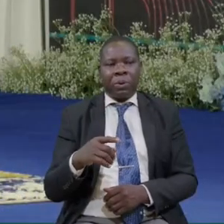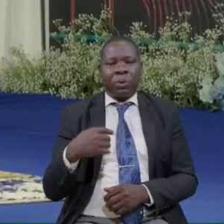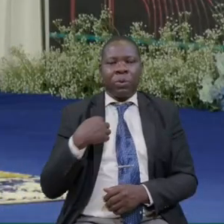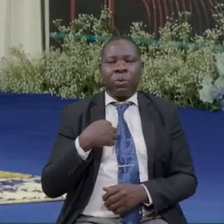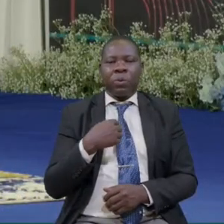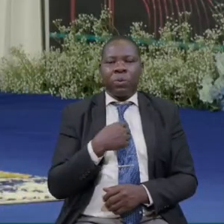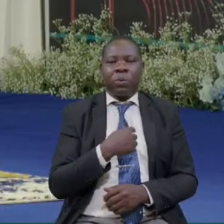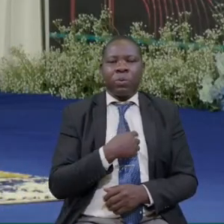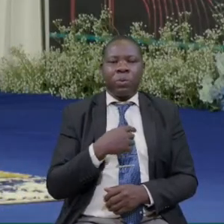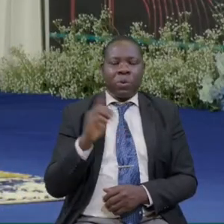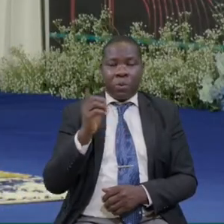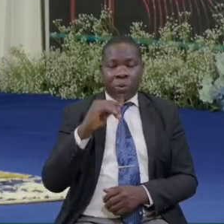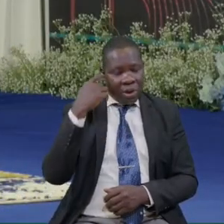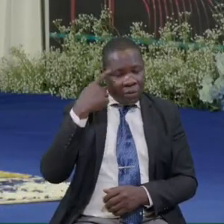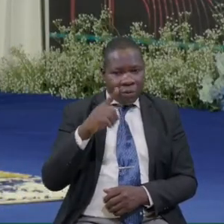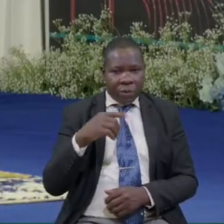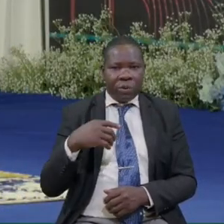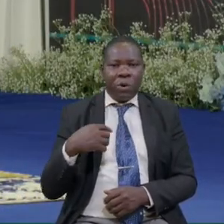c'est pourquoi,